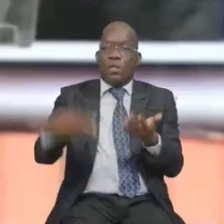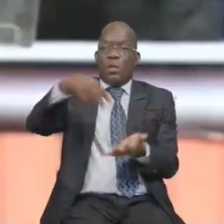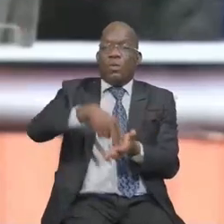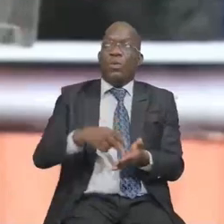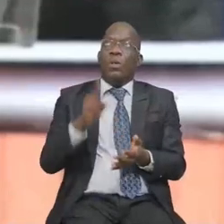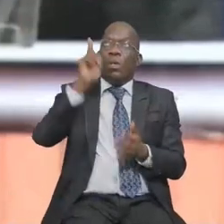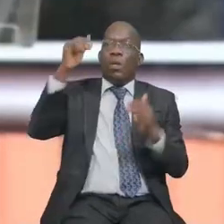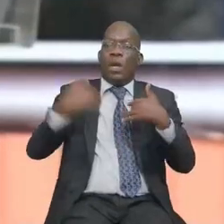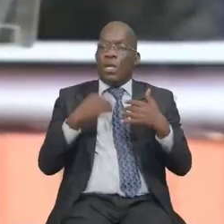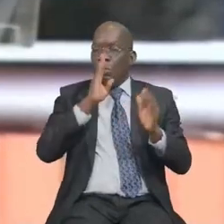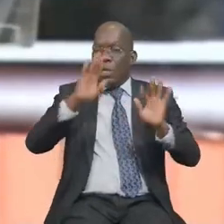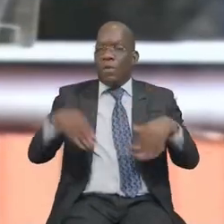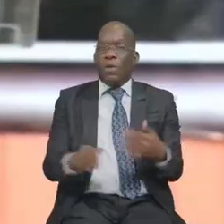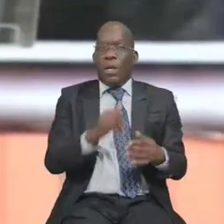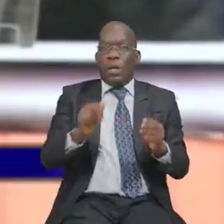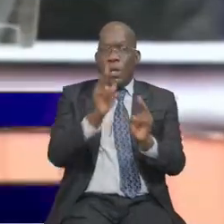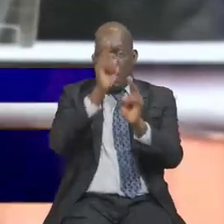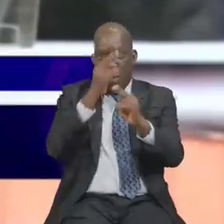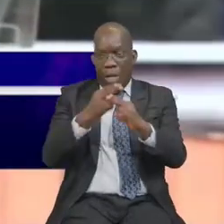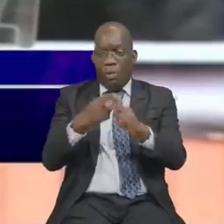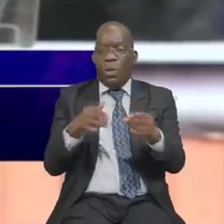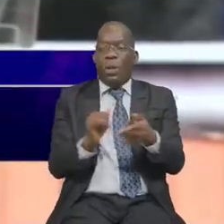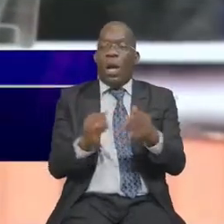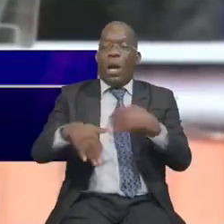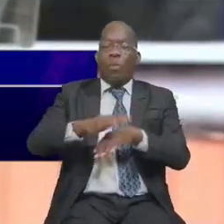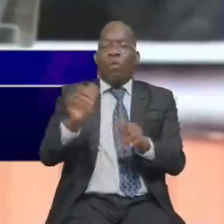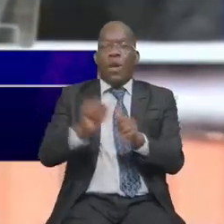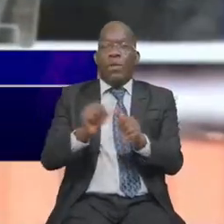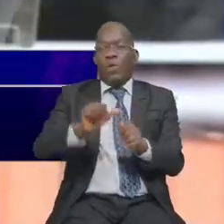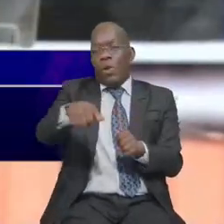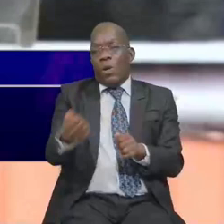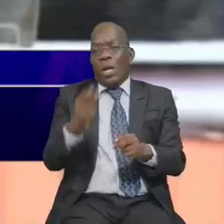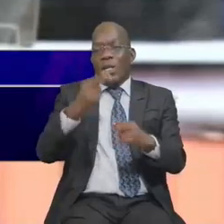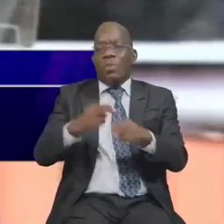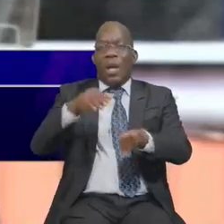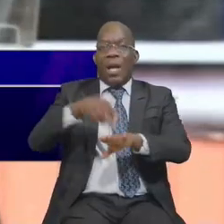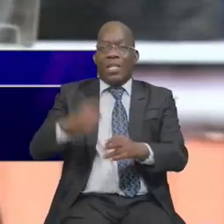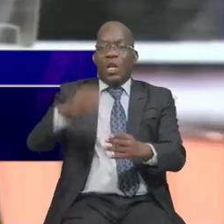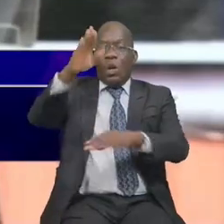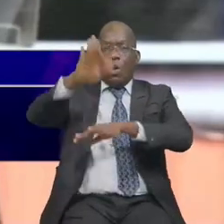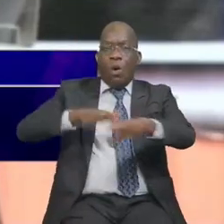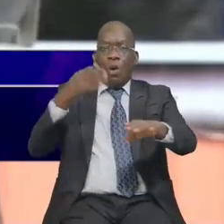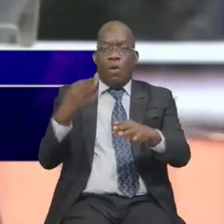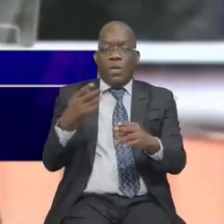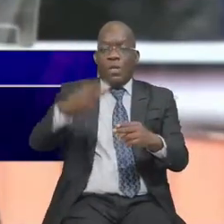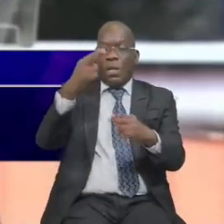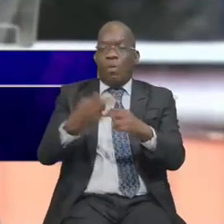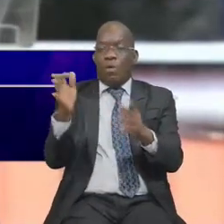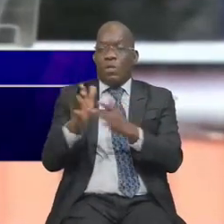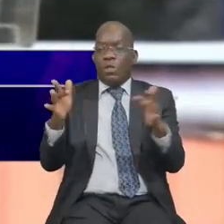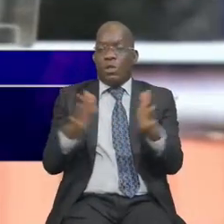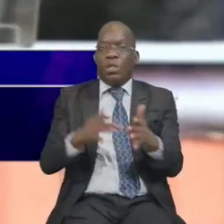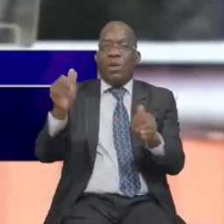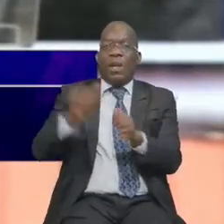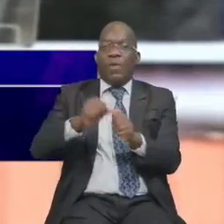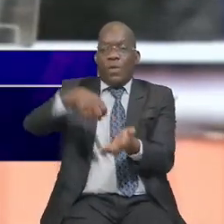nom qui est au-dessus de tous les noms, afin qu'à la mention du nom de Jésus, après cette résurrection, que tout genou fléchisse